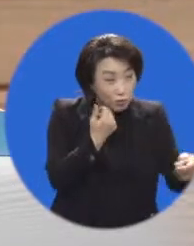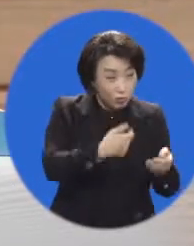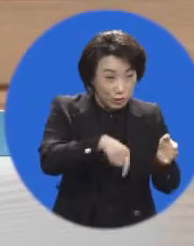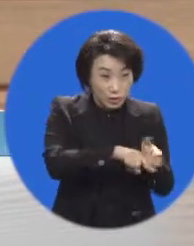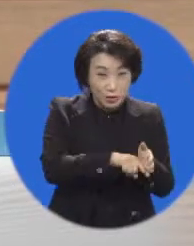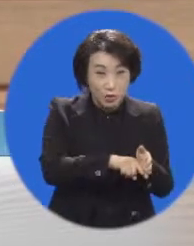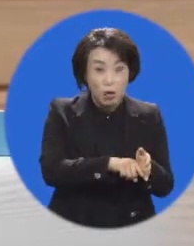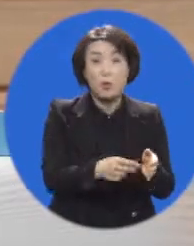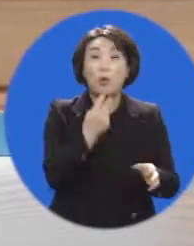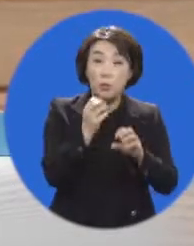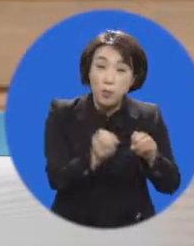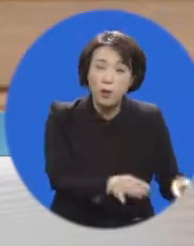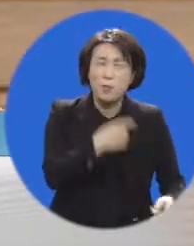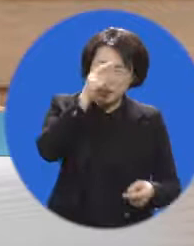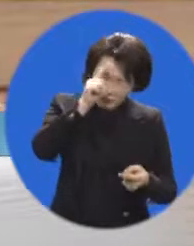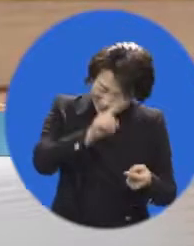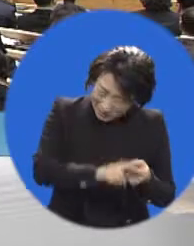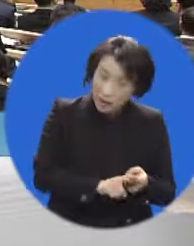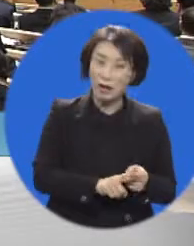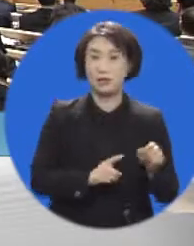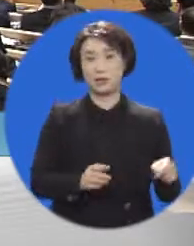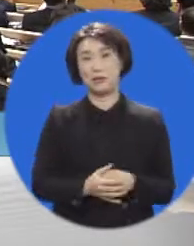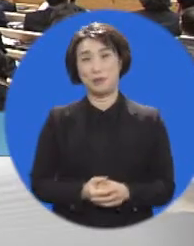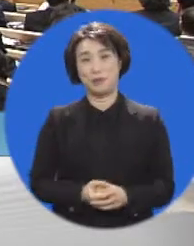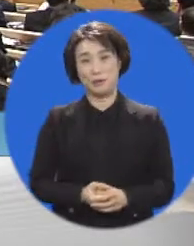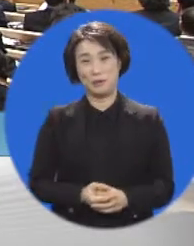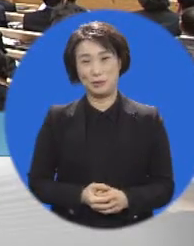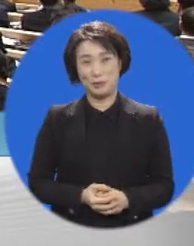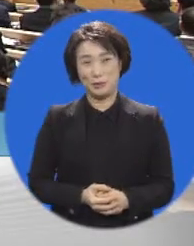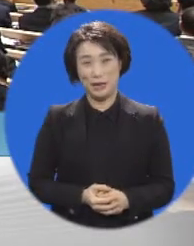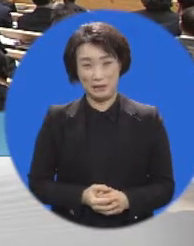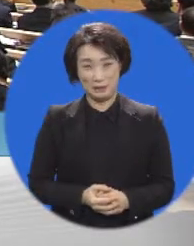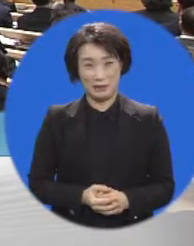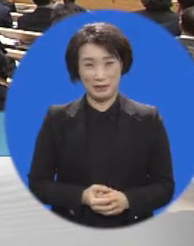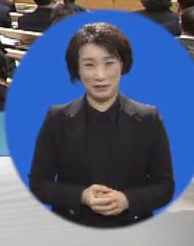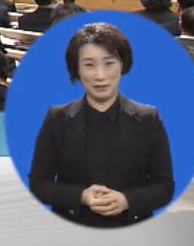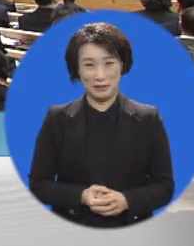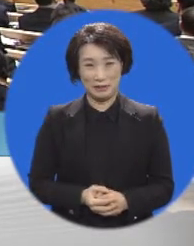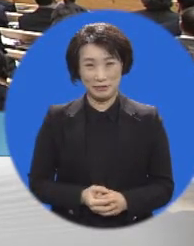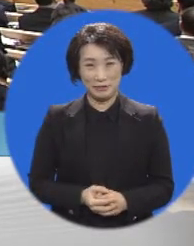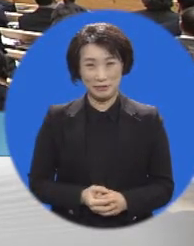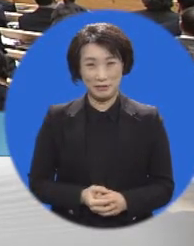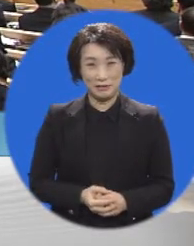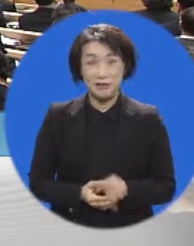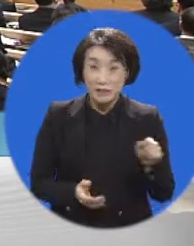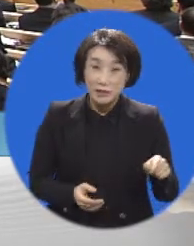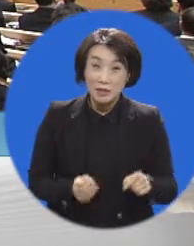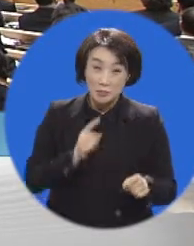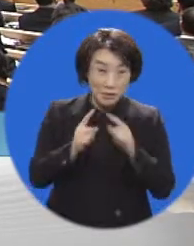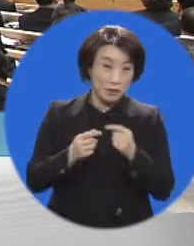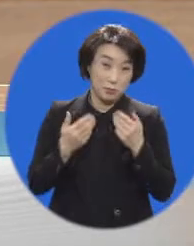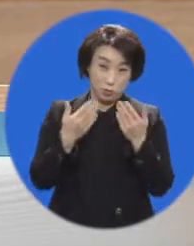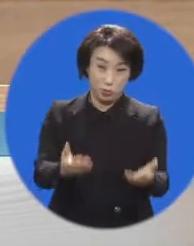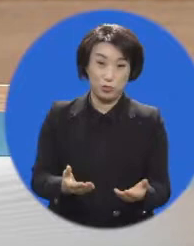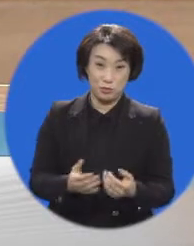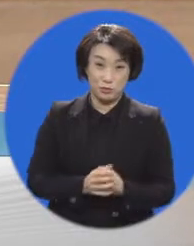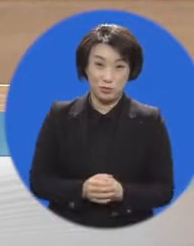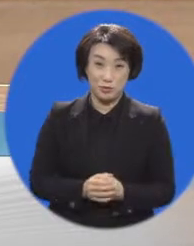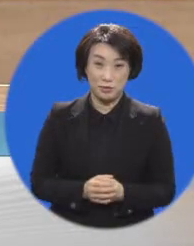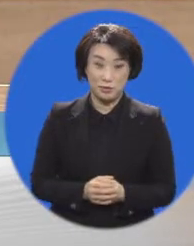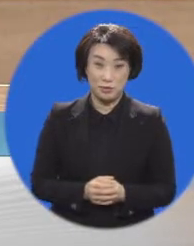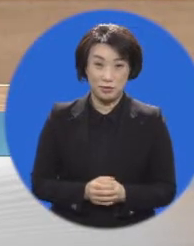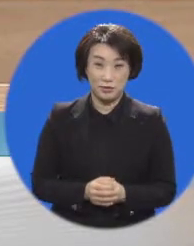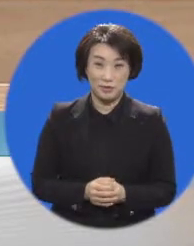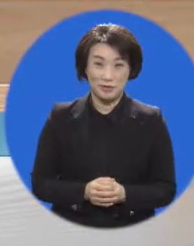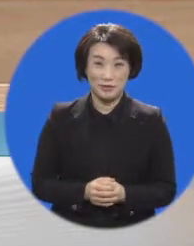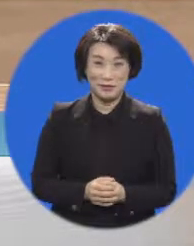목숨을 버리는 것이 마땅하다. 이렇게 말씀을